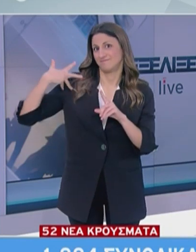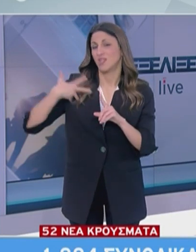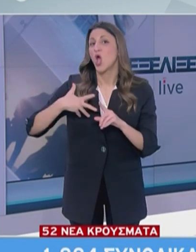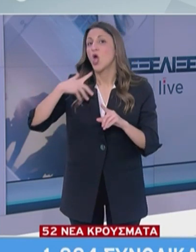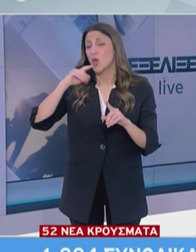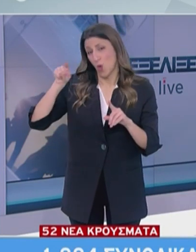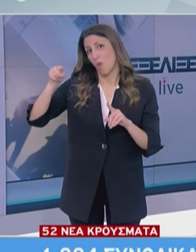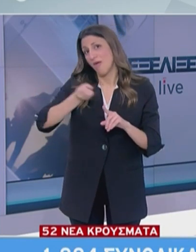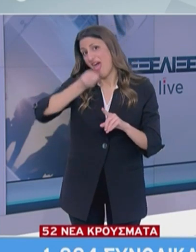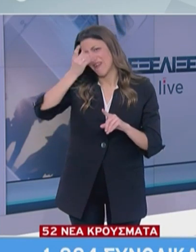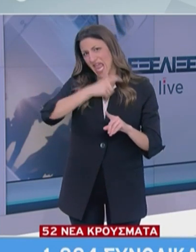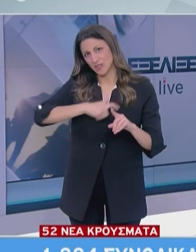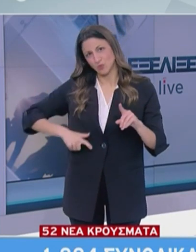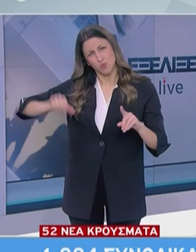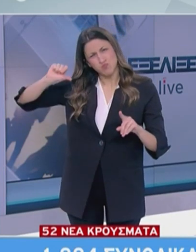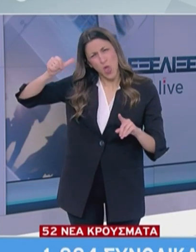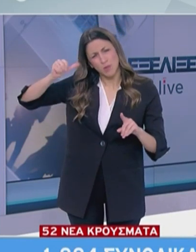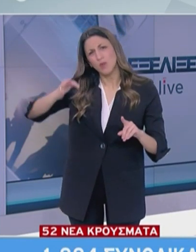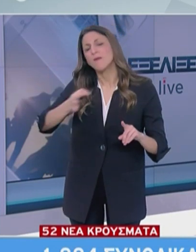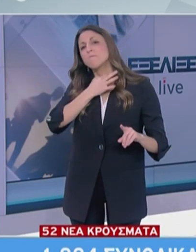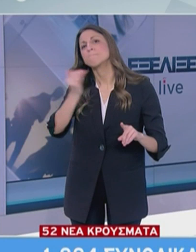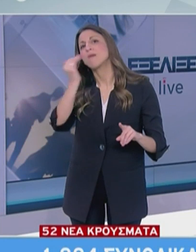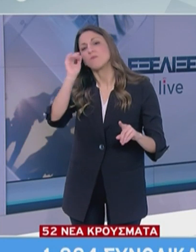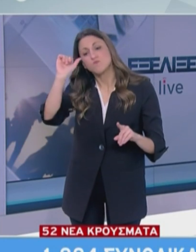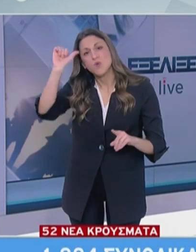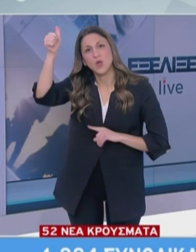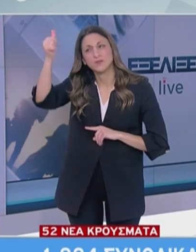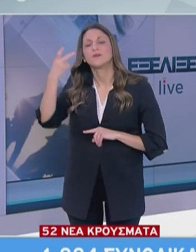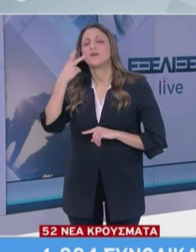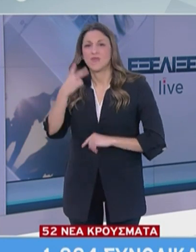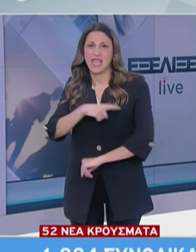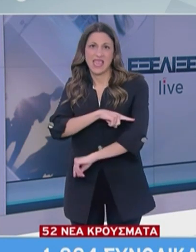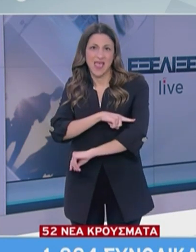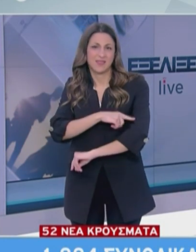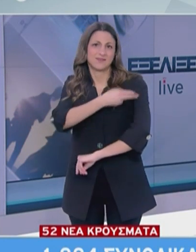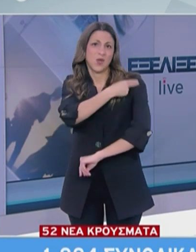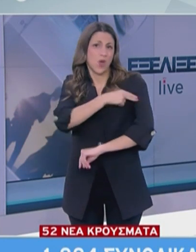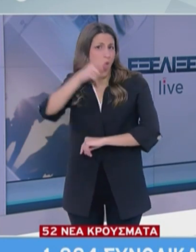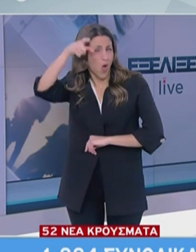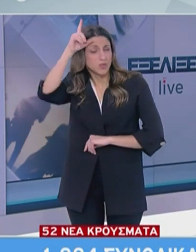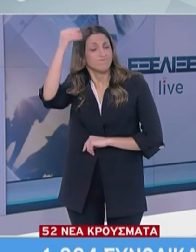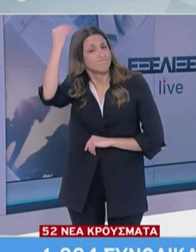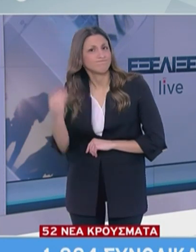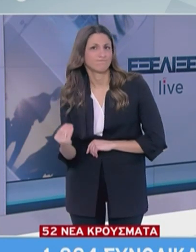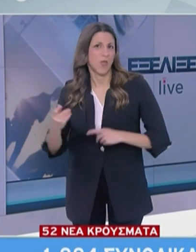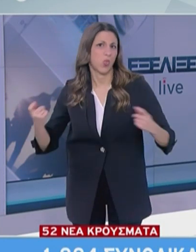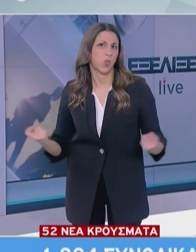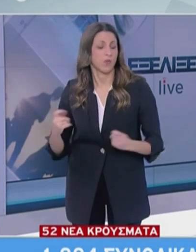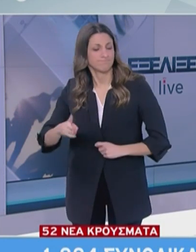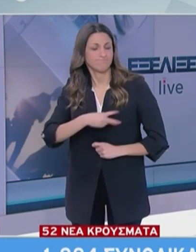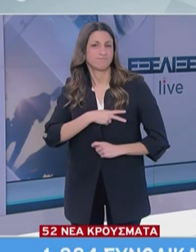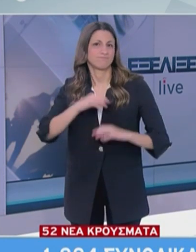εντατικής θεραπείας στη χώρα μας και δείχνουν την ποιότητα της φροντίδας στις μονάδες εντατικής θεραπείας της χώρας.